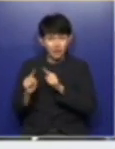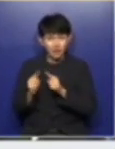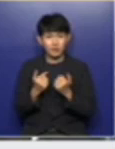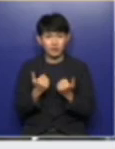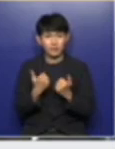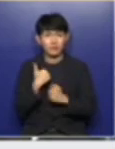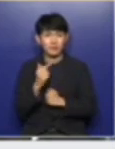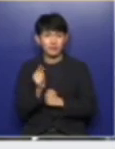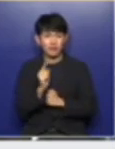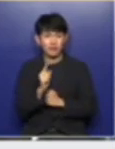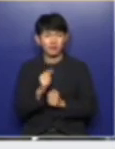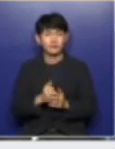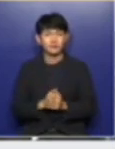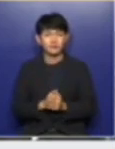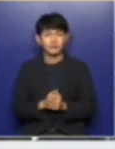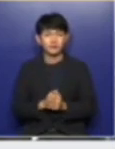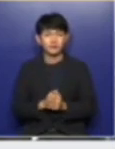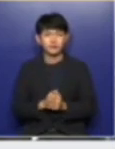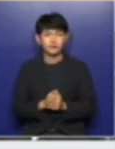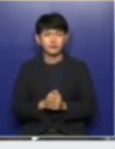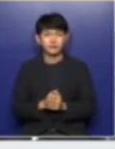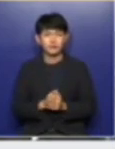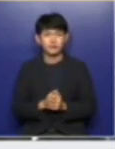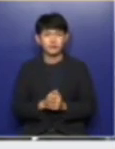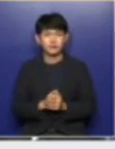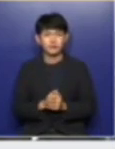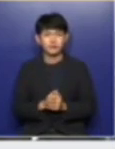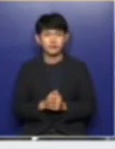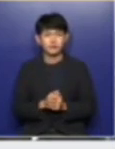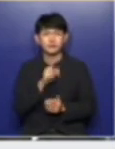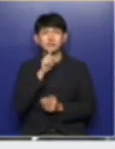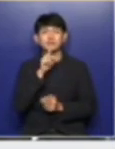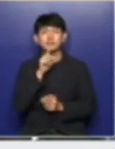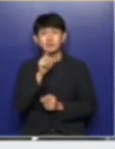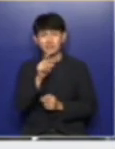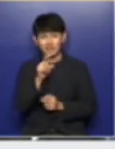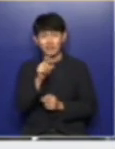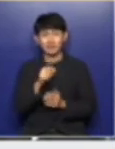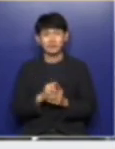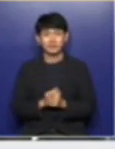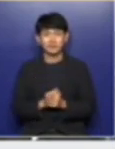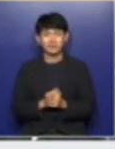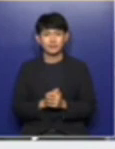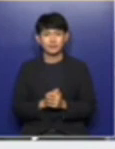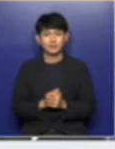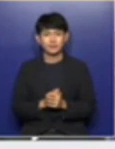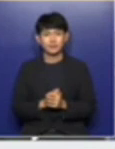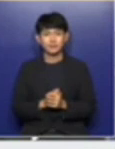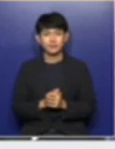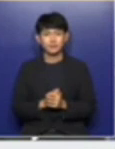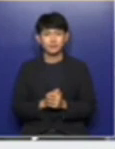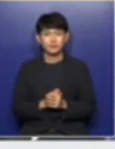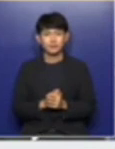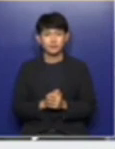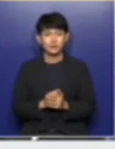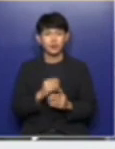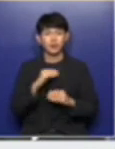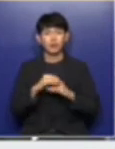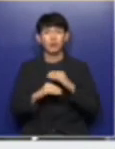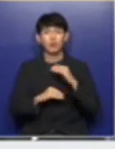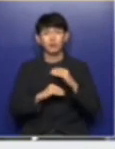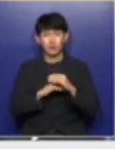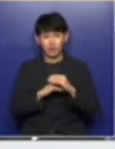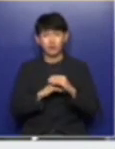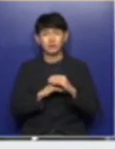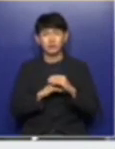ผลการดำเนินงานแต่ละด้านนะครับถ้าผมจะถามเพียงสั้นๆนะครับโครงการนี้